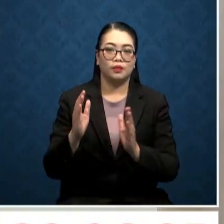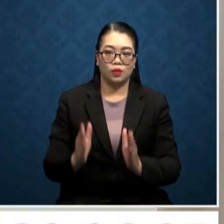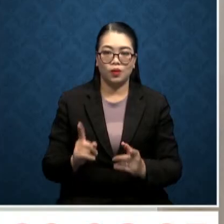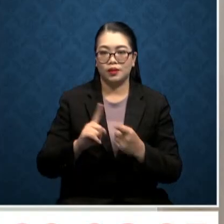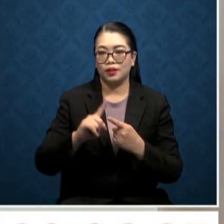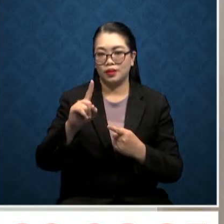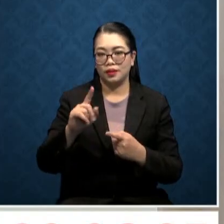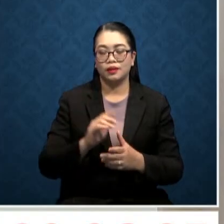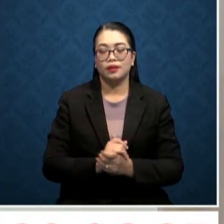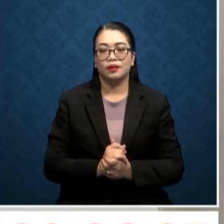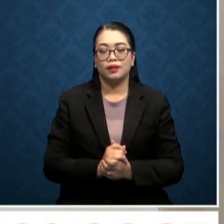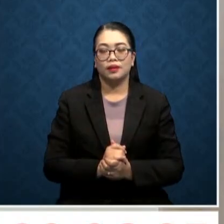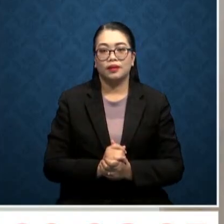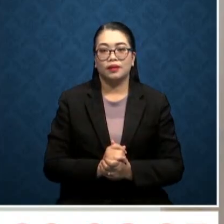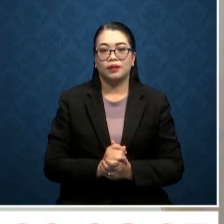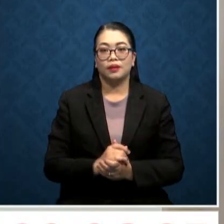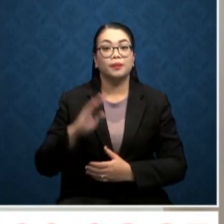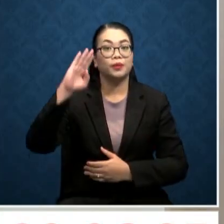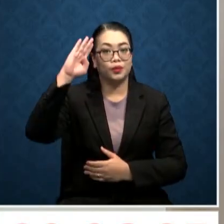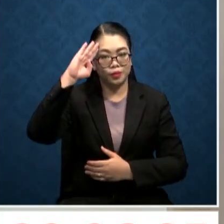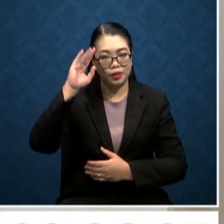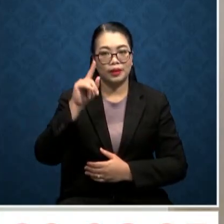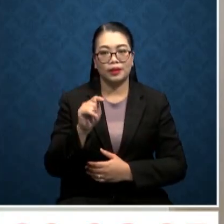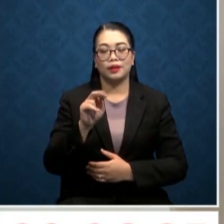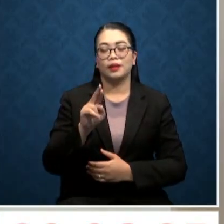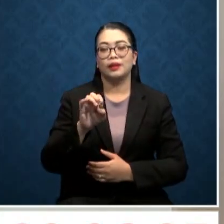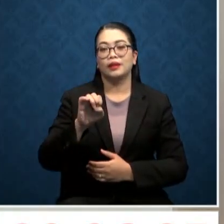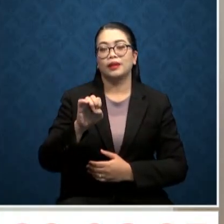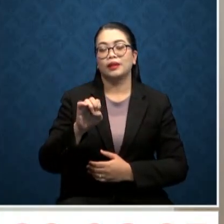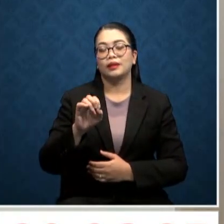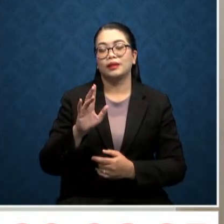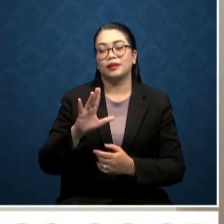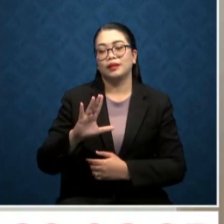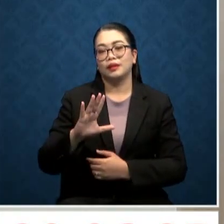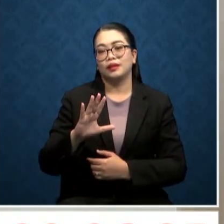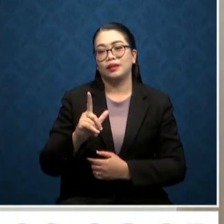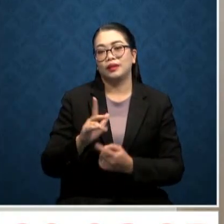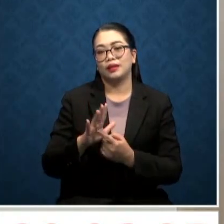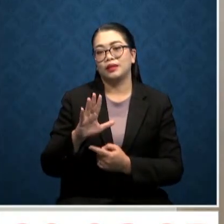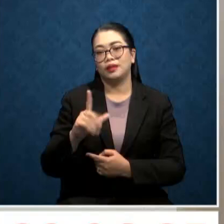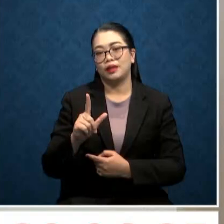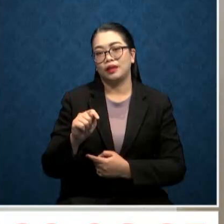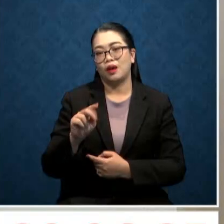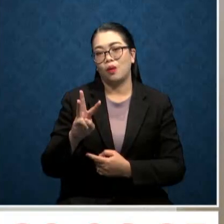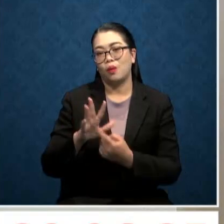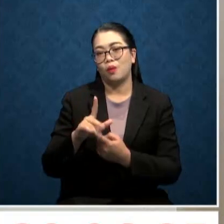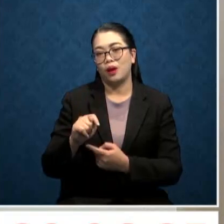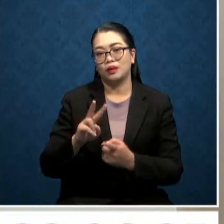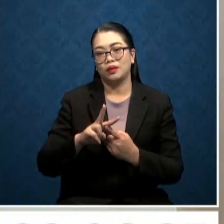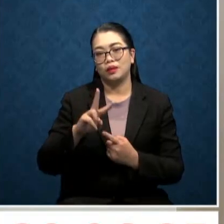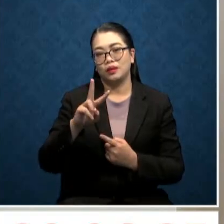1พลตำรวจตรีชัตวัฒน์แสงเพชร2นายวิรศักดิ์วิจิตรแส